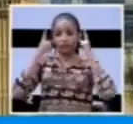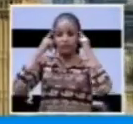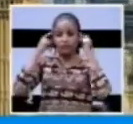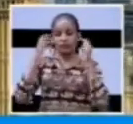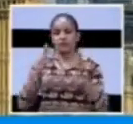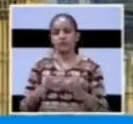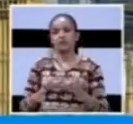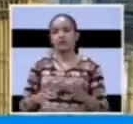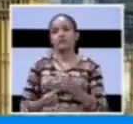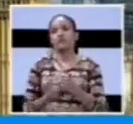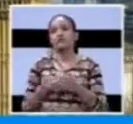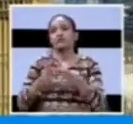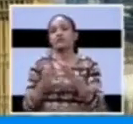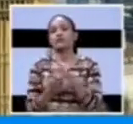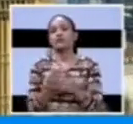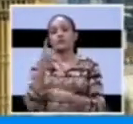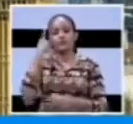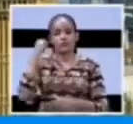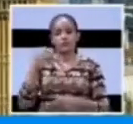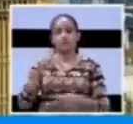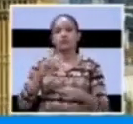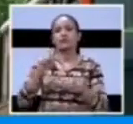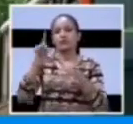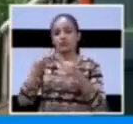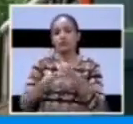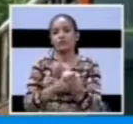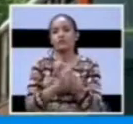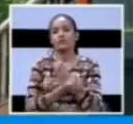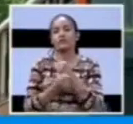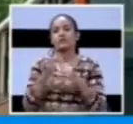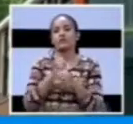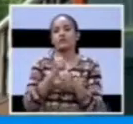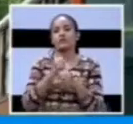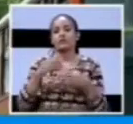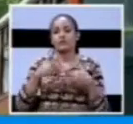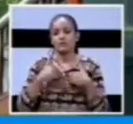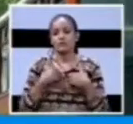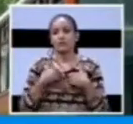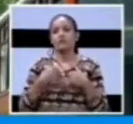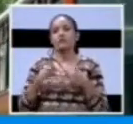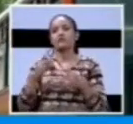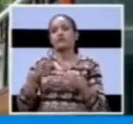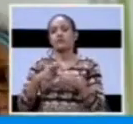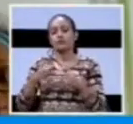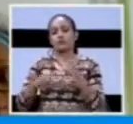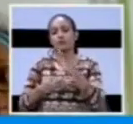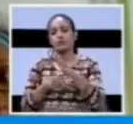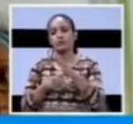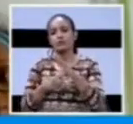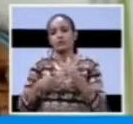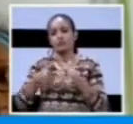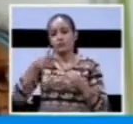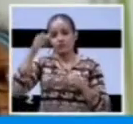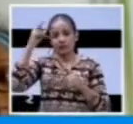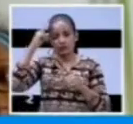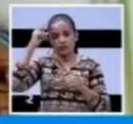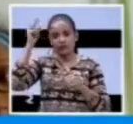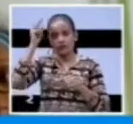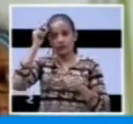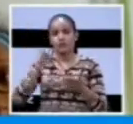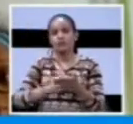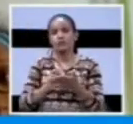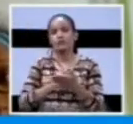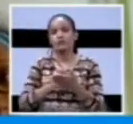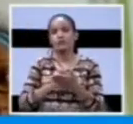ምስ ማሕበር ልምዓት ትግራይ ብምትሕባርን ኮሚቴ ብምጥያሽን ይሰርሑ ከም ዘለዉ ምክትል ኣቦ ወንበር ሓየሎም ብዛየነን